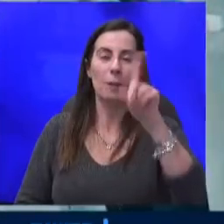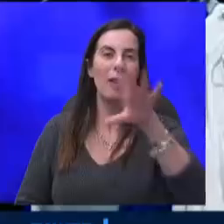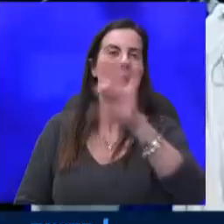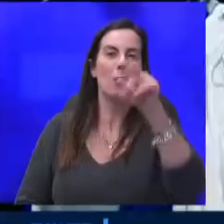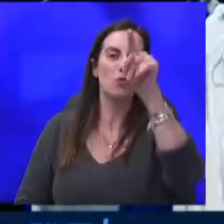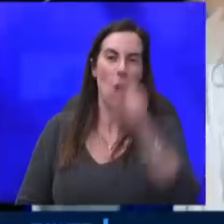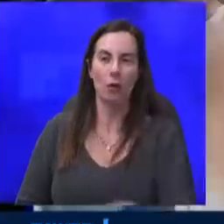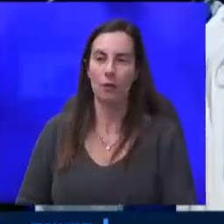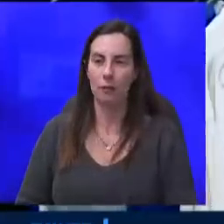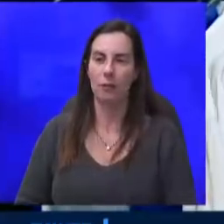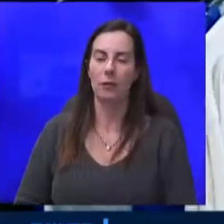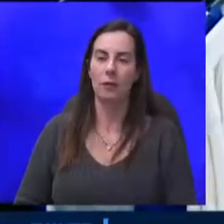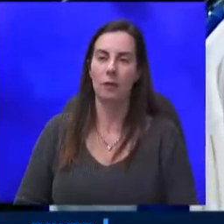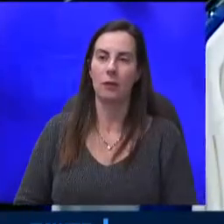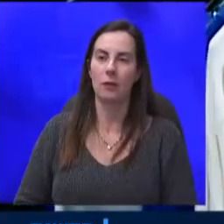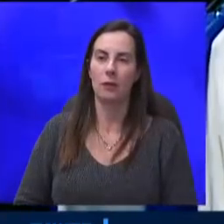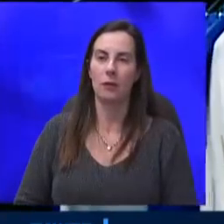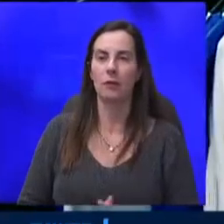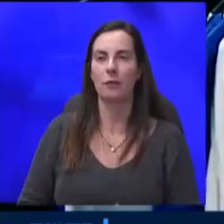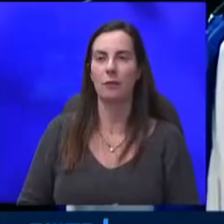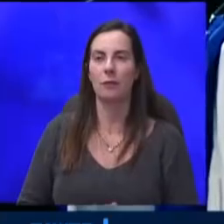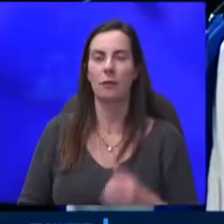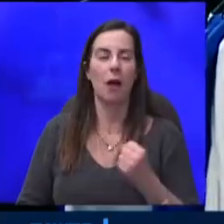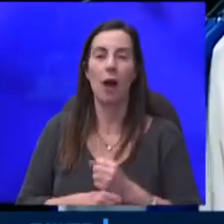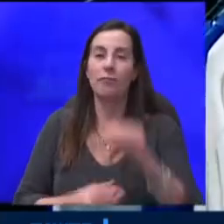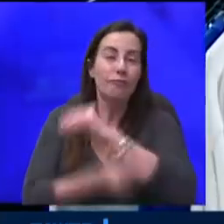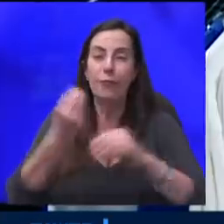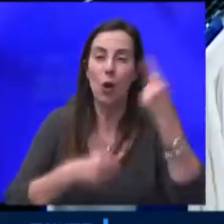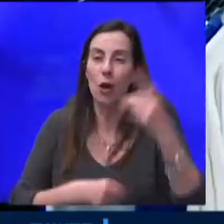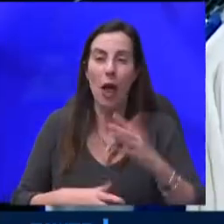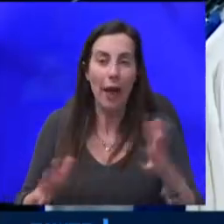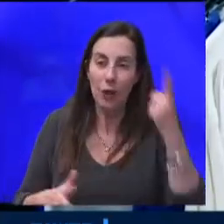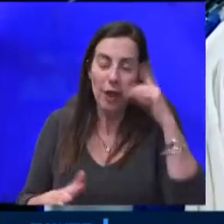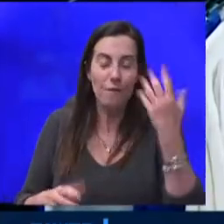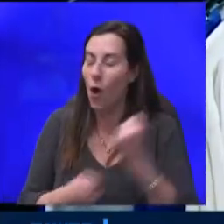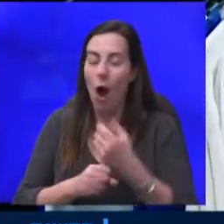אני סותם את כל החורים שאני יכול כל היום. אין, אתה לא יודע איפה לשים את הרגל, אתה, אין לך...